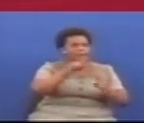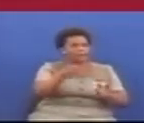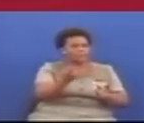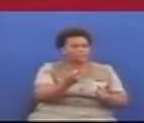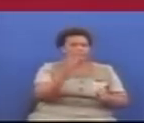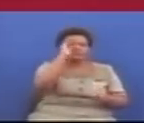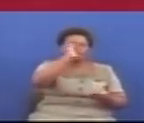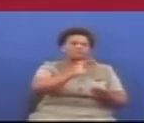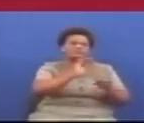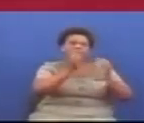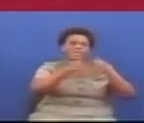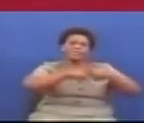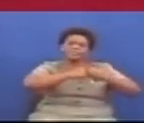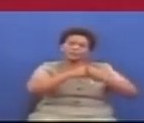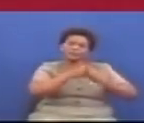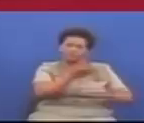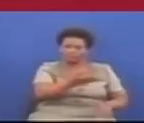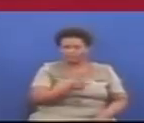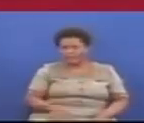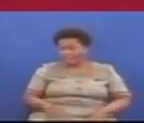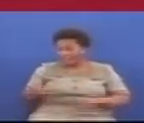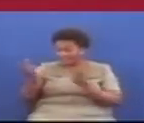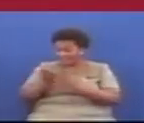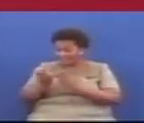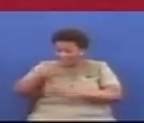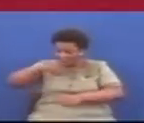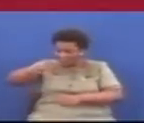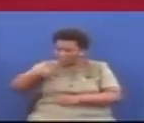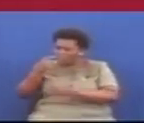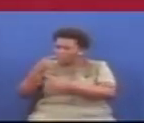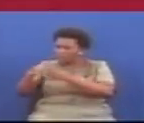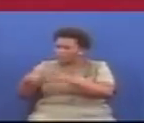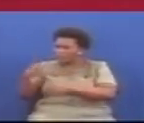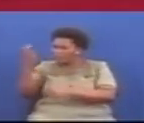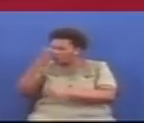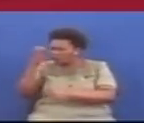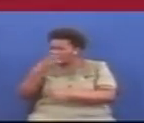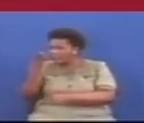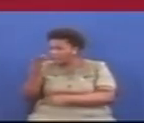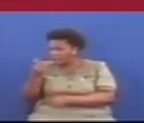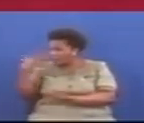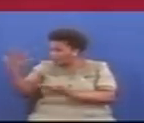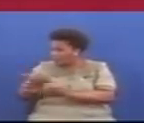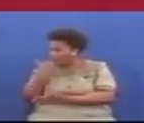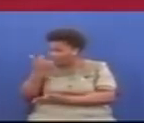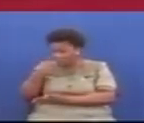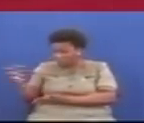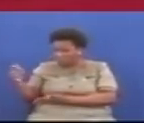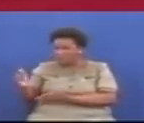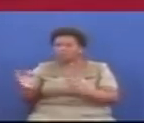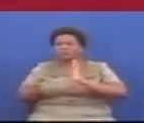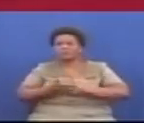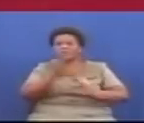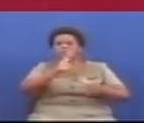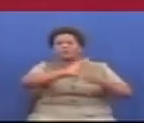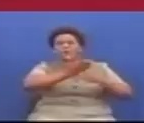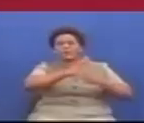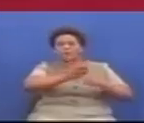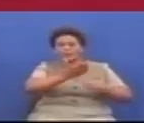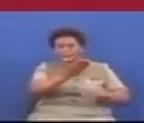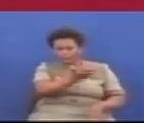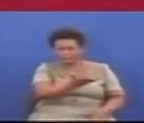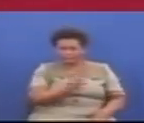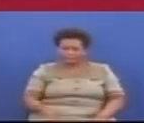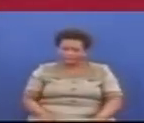kutafuta fedha, zikipatikana wakati wote hata leo kitaanza kufanya ukarabati huo mkubwa haramu na shida. Lakini swali lake la pili anauliza habari ya chakula, hili naomba